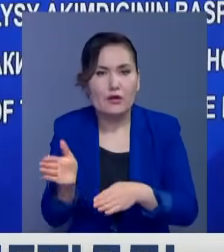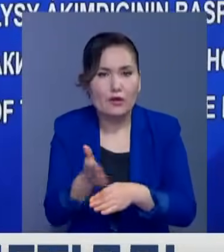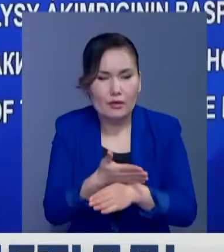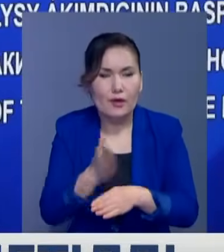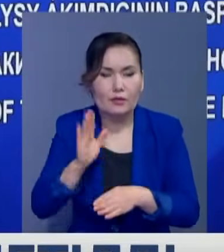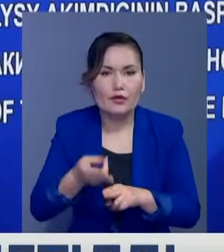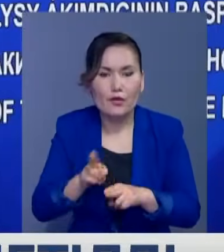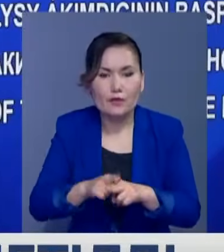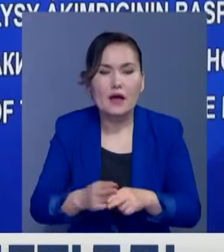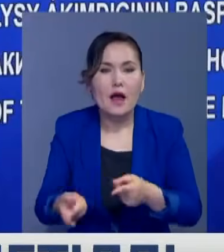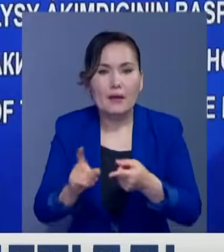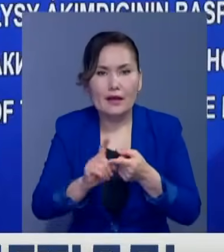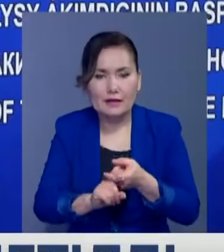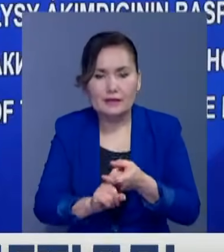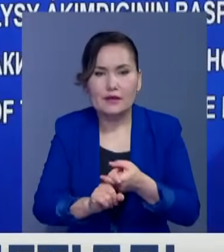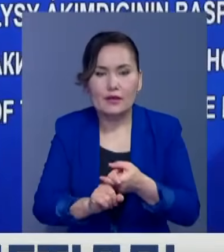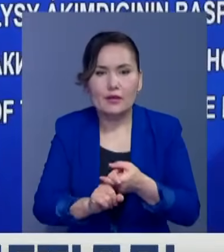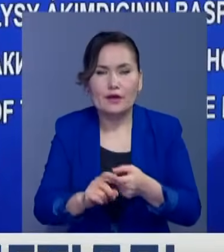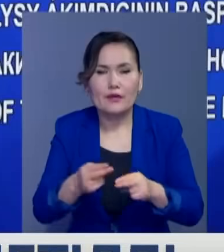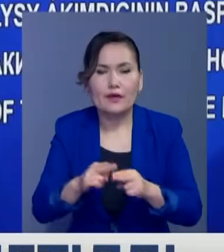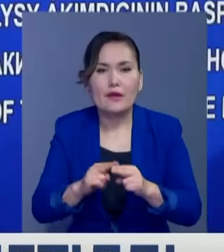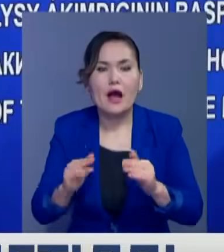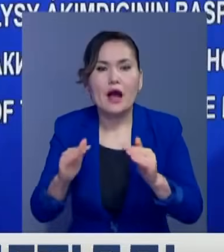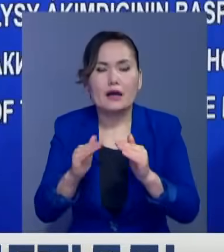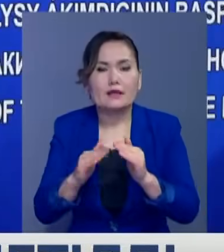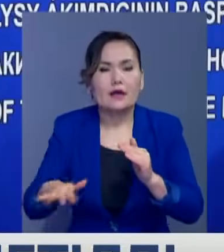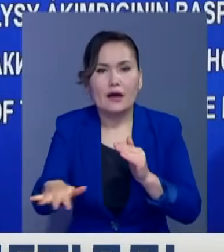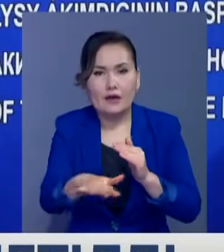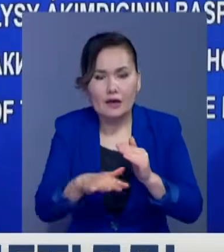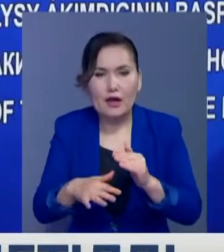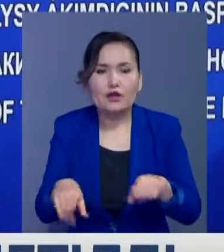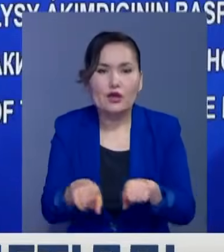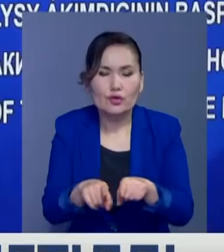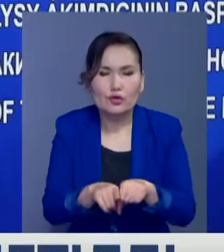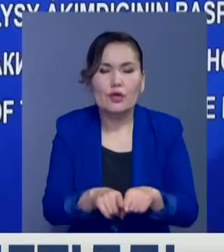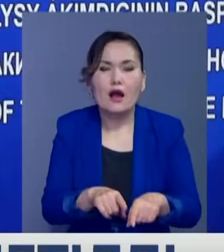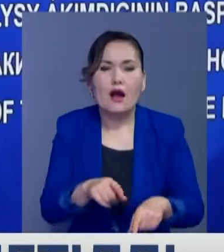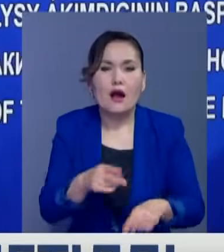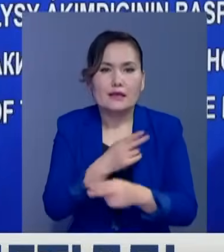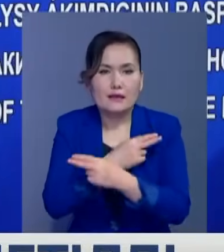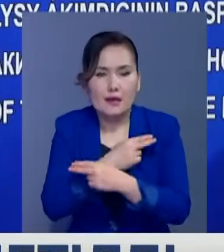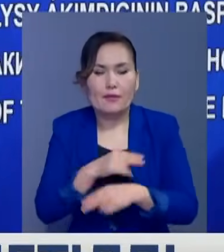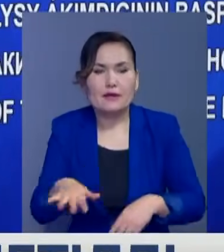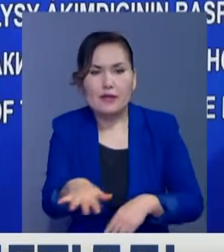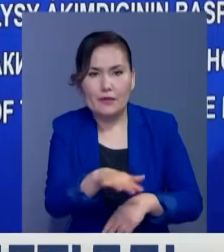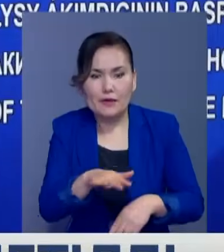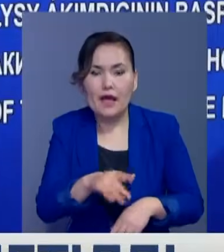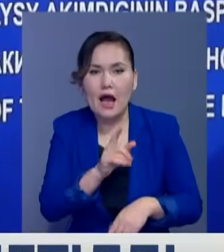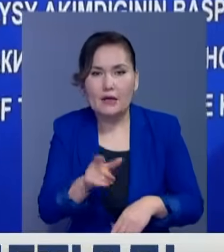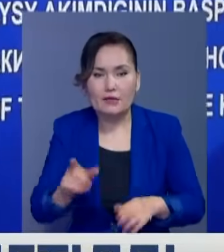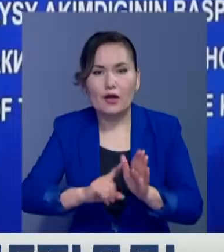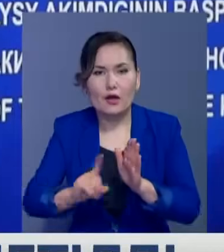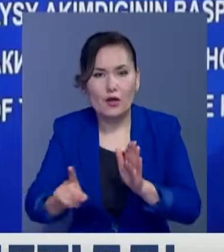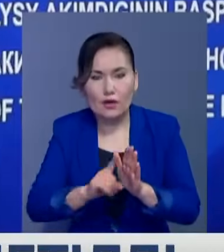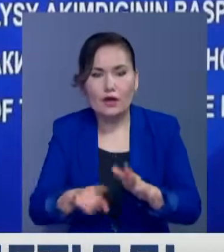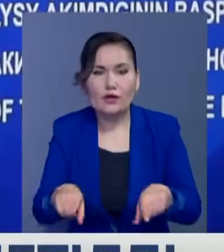жағдайының жақсаруына байланысты саяжай шаруашылықтары жоқ халықтың жаппай жиындарды, пикниктер, аң аулау, балық аулау